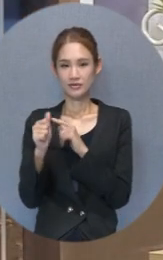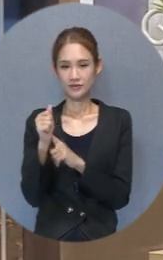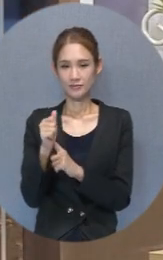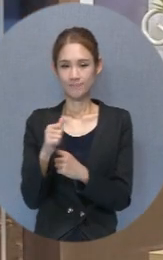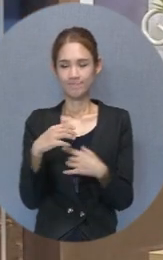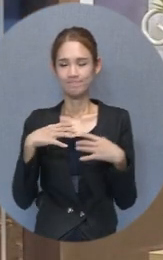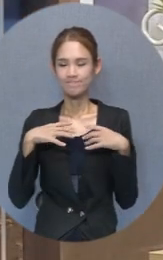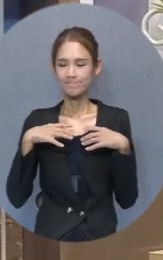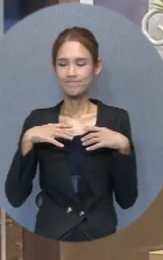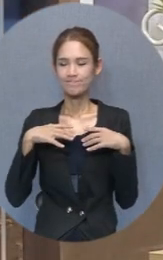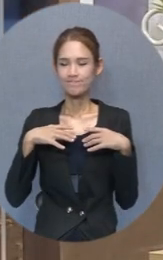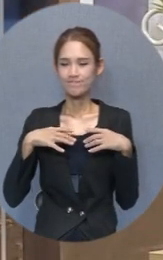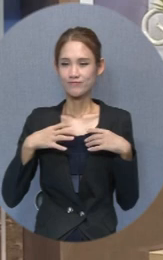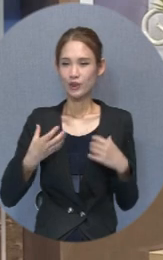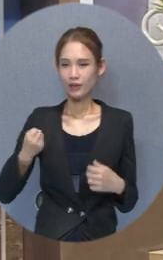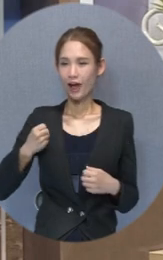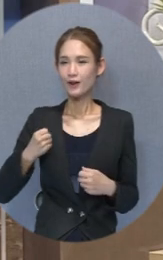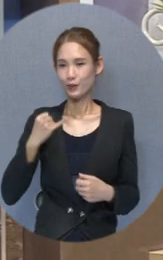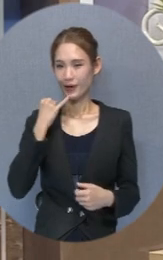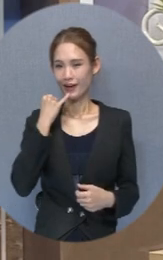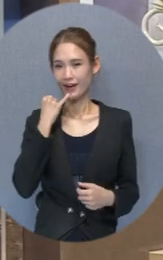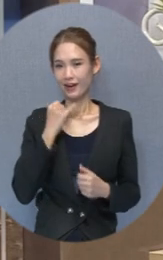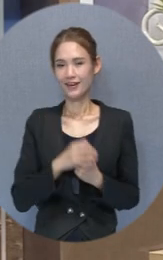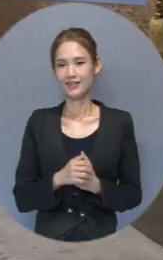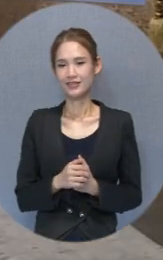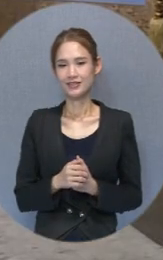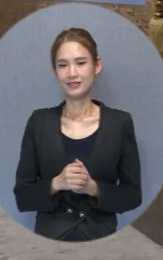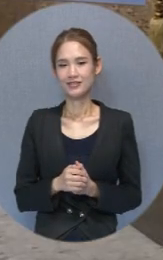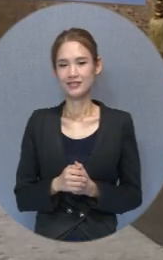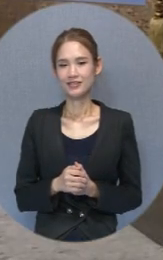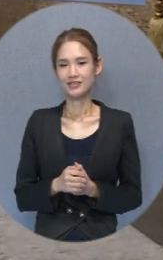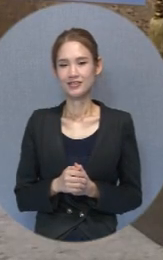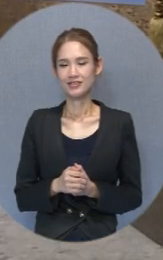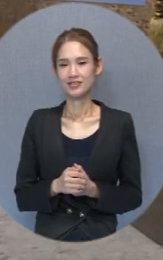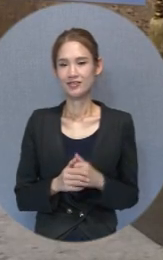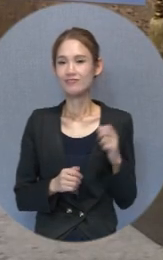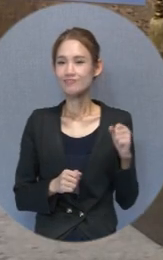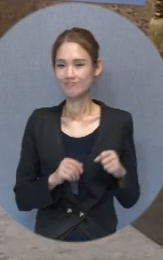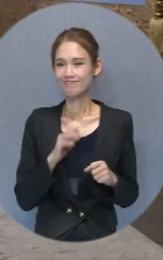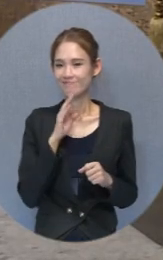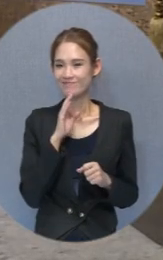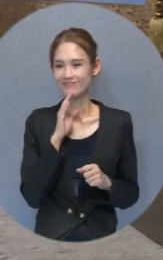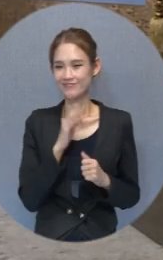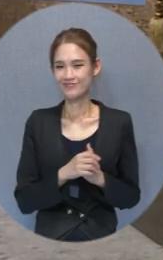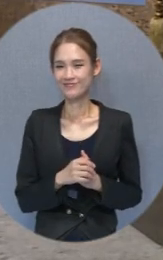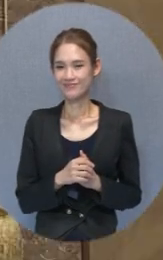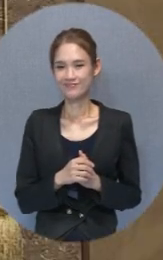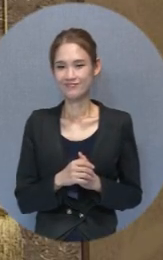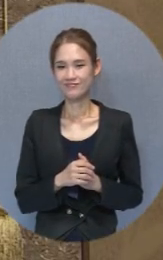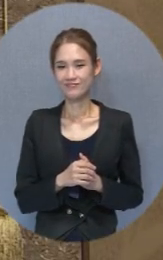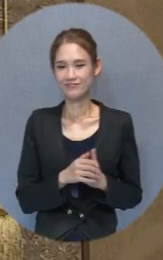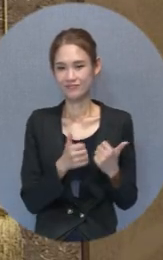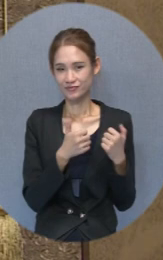대표님께서 자부심을 가지셔도 될 것 같은데요. 네. 그러더라고요. 네. 공모전에 가서